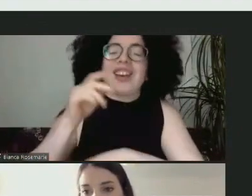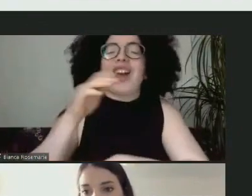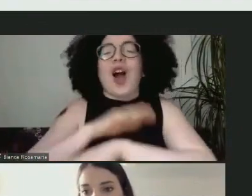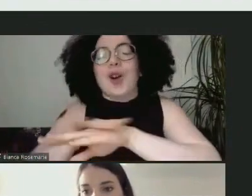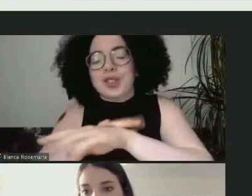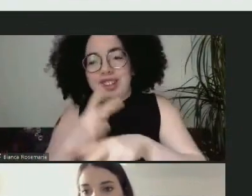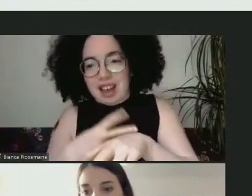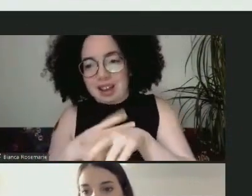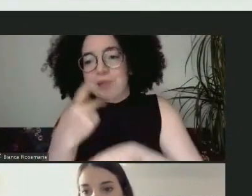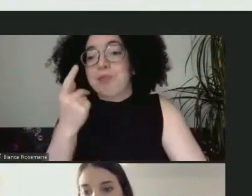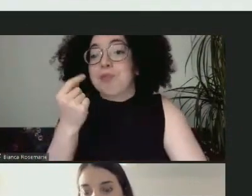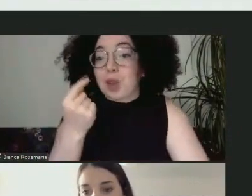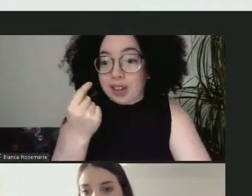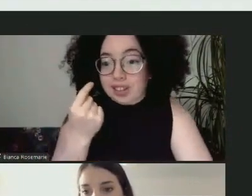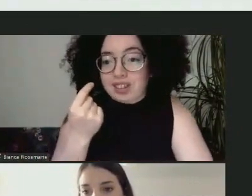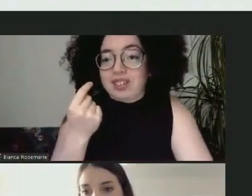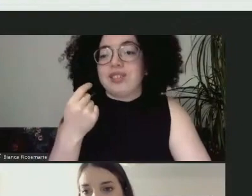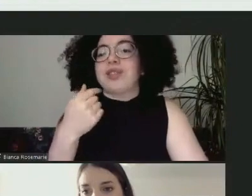Weißfleckenkrankheit.